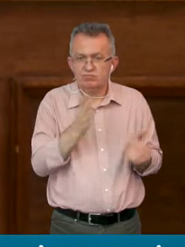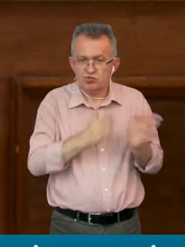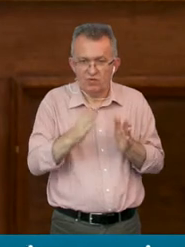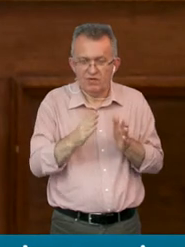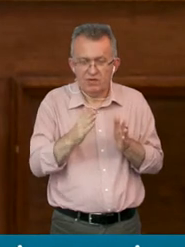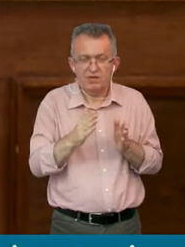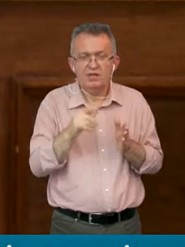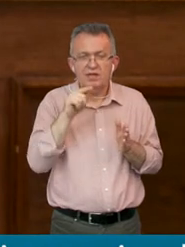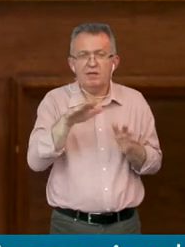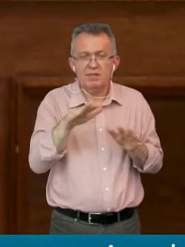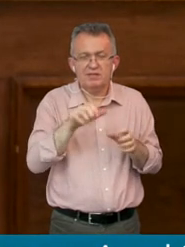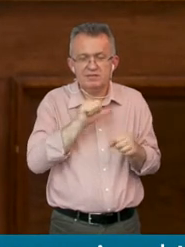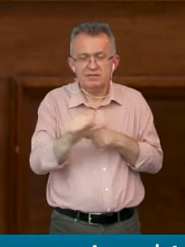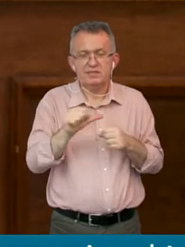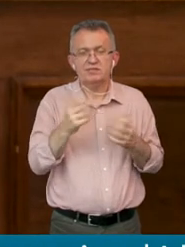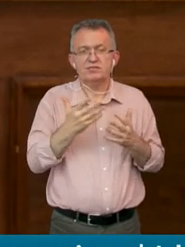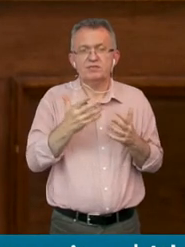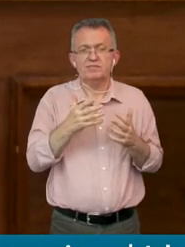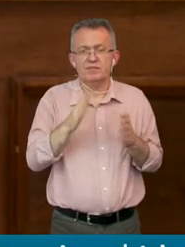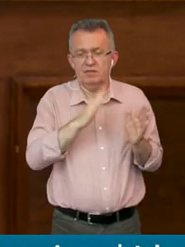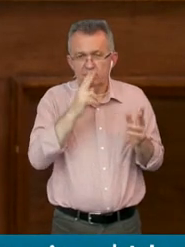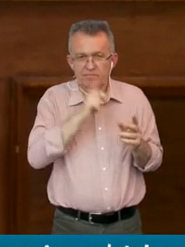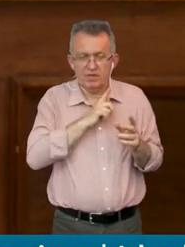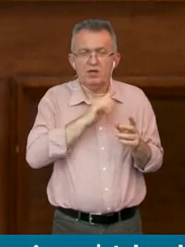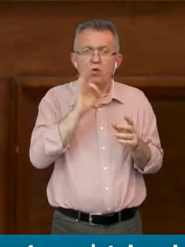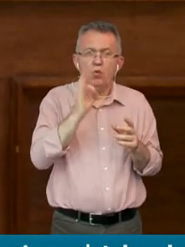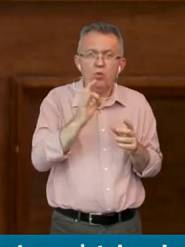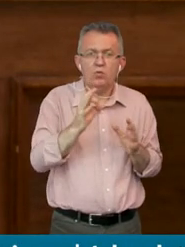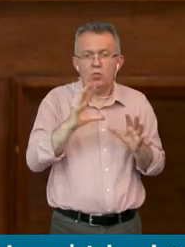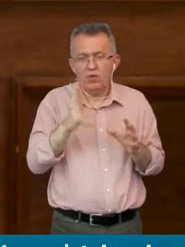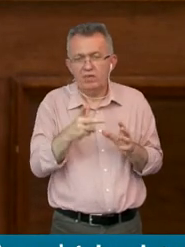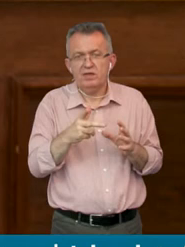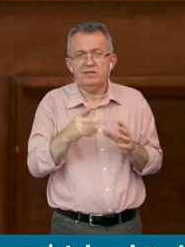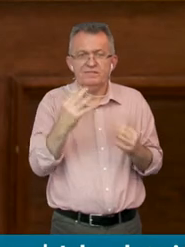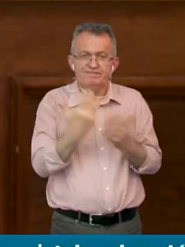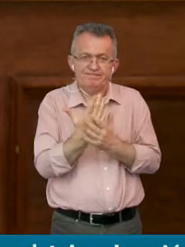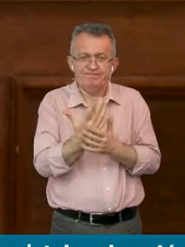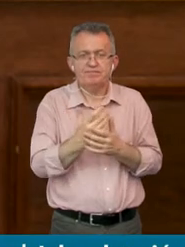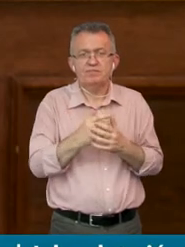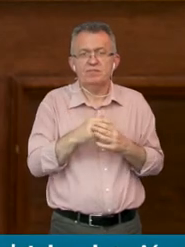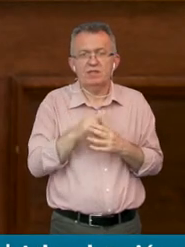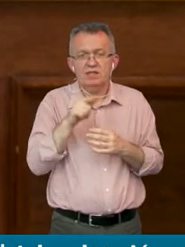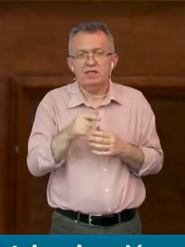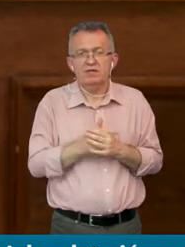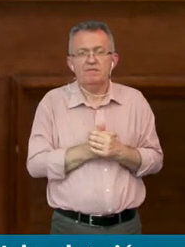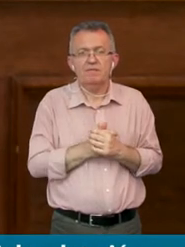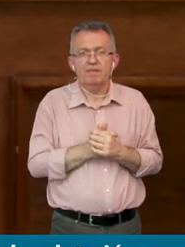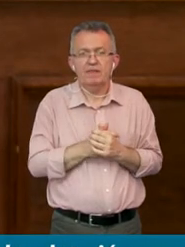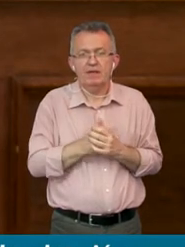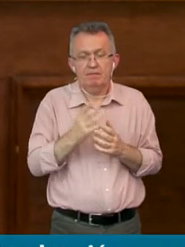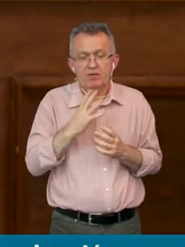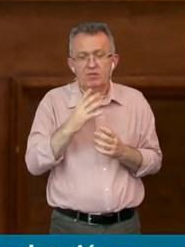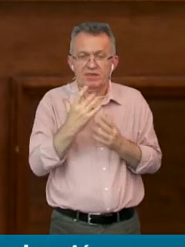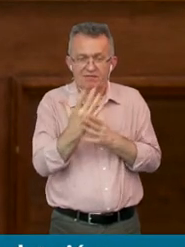przygotowane i to są te miejsca, gdzie dbamy o właśnie taki sposób funkcjonowania tych trawników, czy byłych